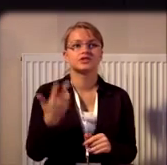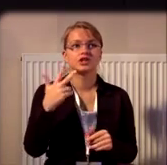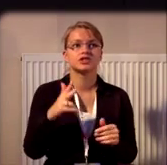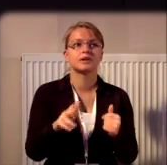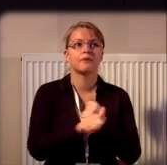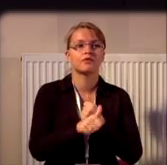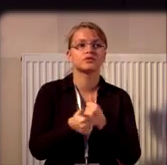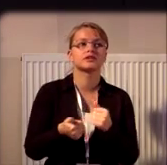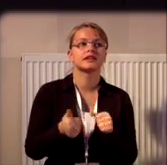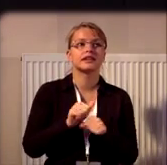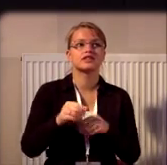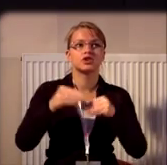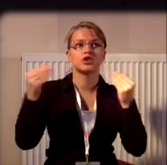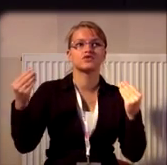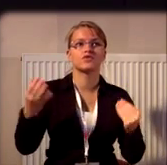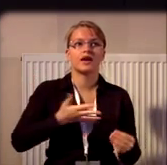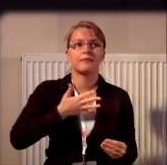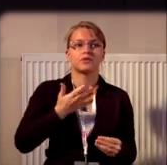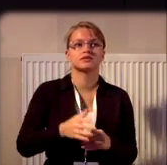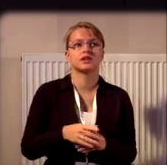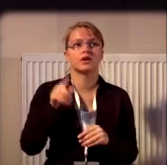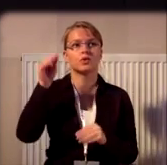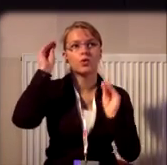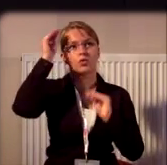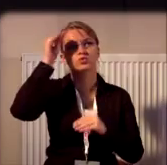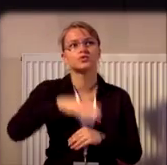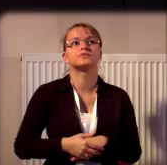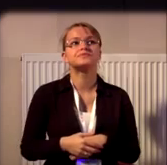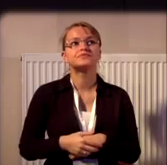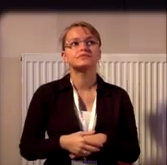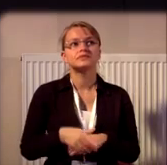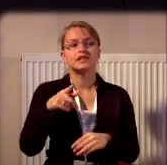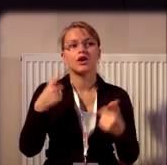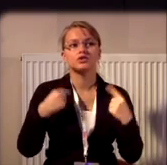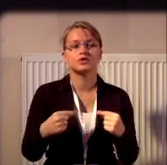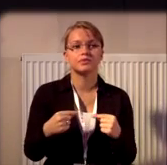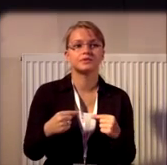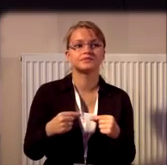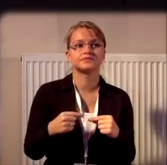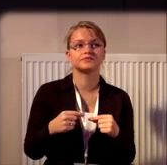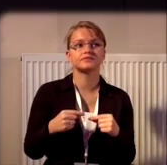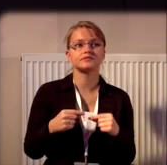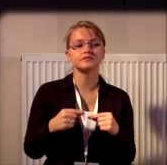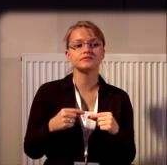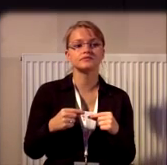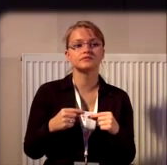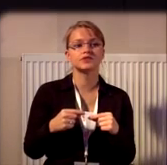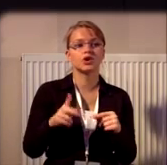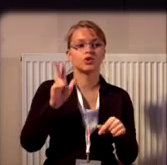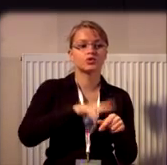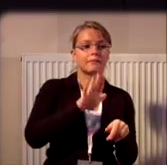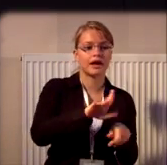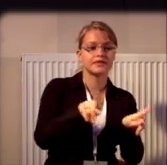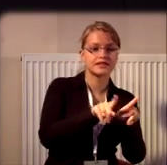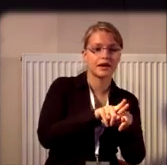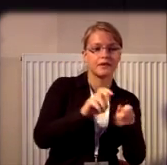powód to jest rozwój emocjonalny tych uczniów. Proszę Państwa, oni przebywając z uczniami, z osobami, które mają te same